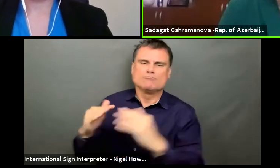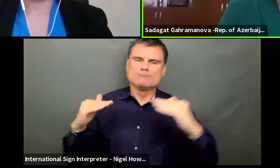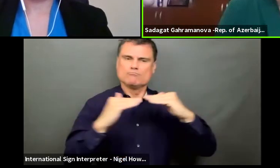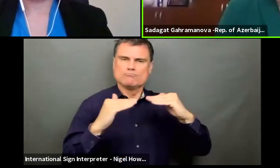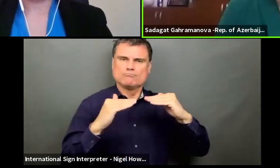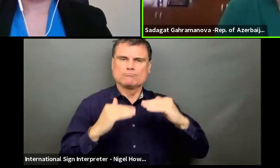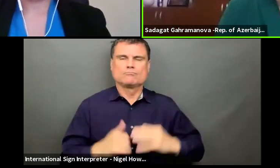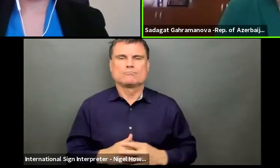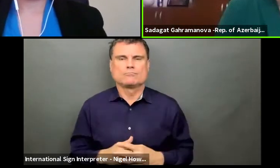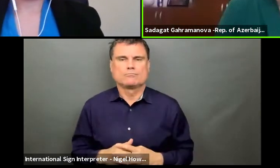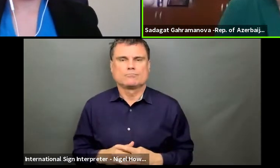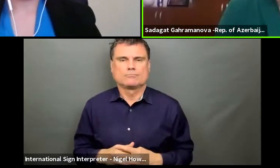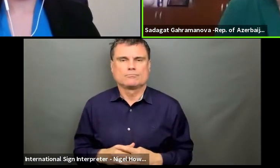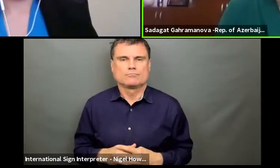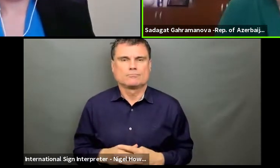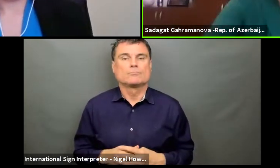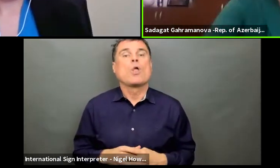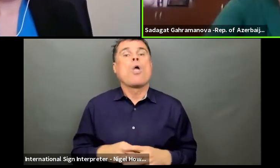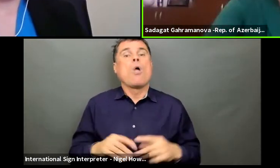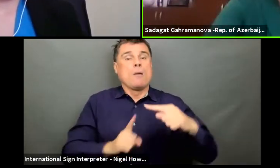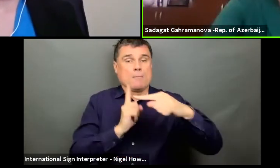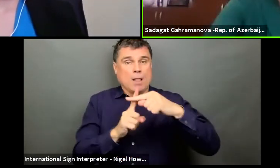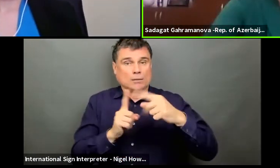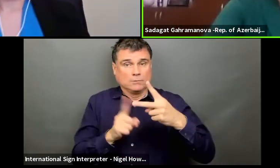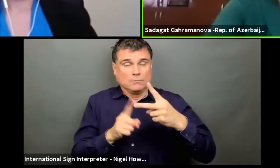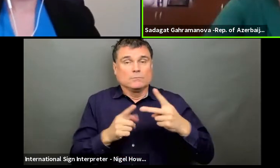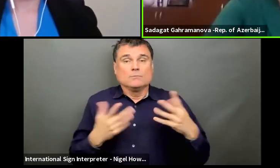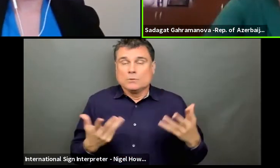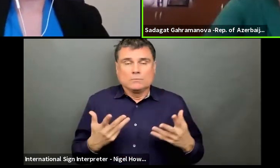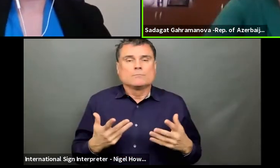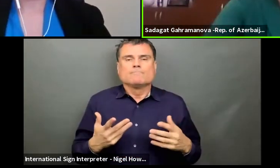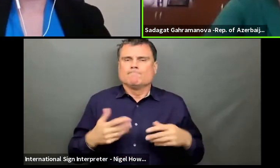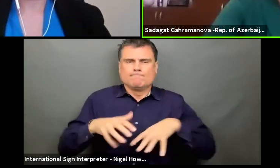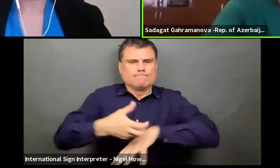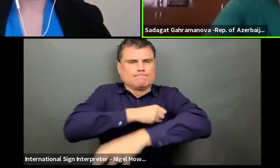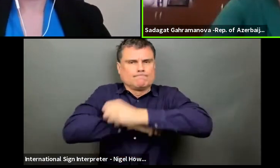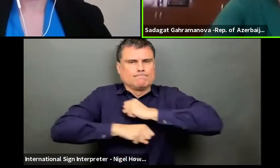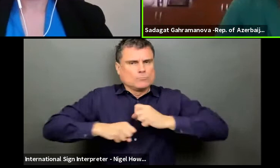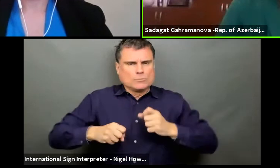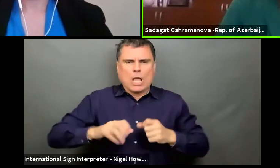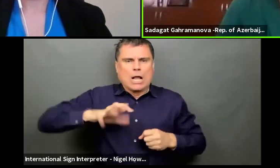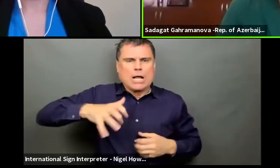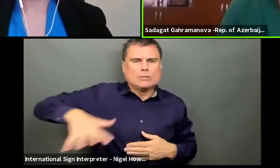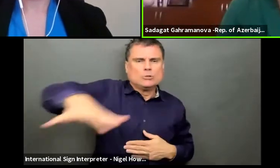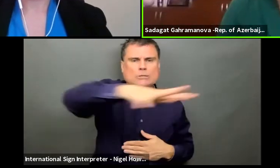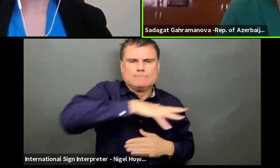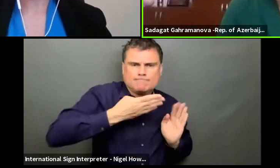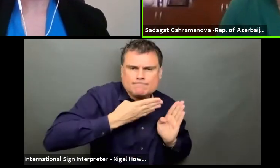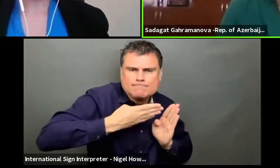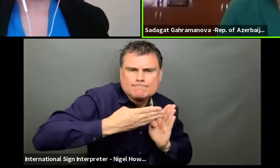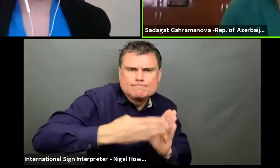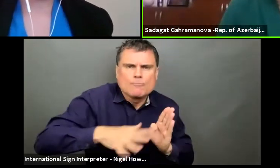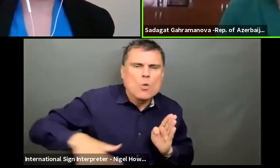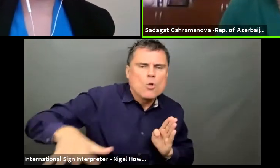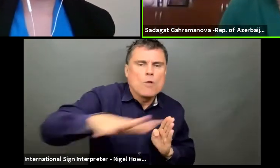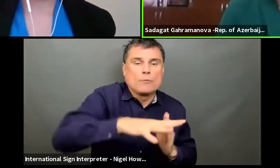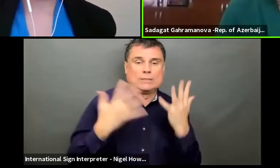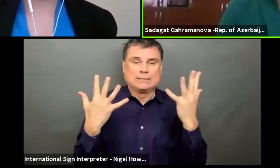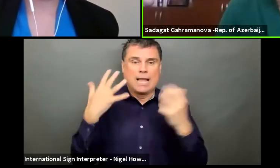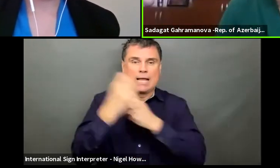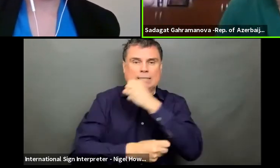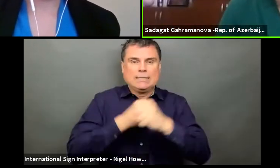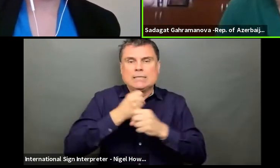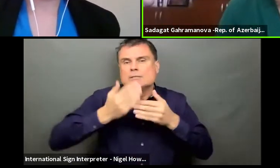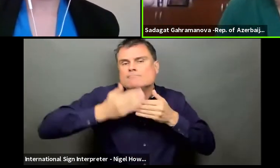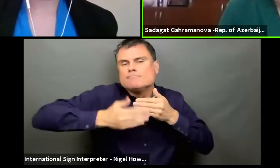неравенства полов в Азербайджане. В стране проводятся стратегические мероприятия, направленные на эффективное